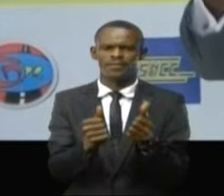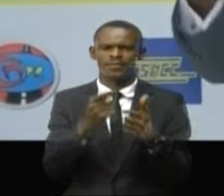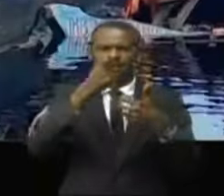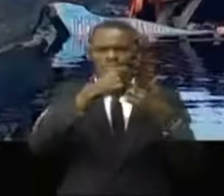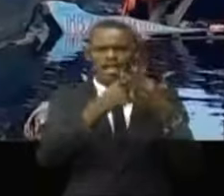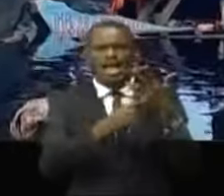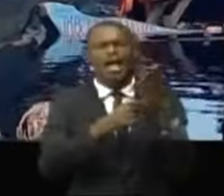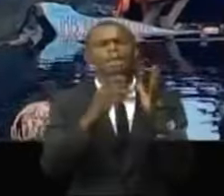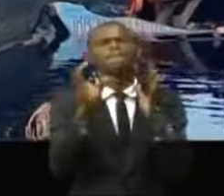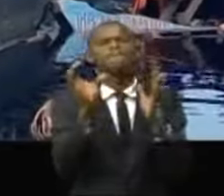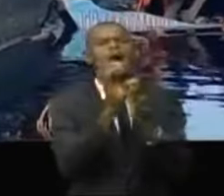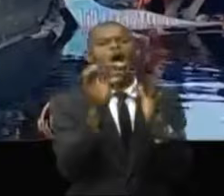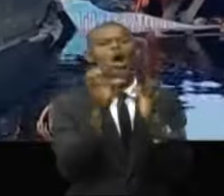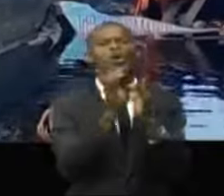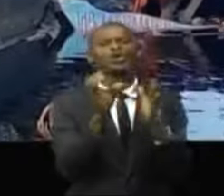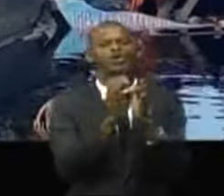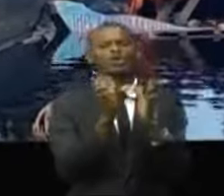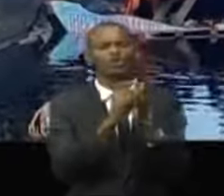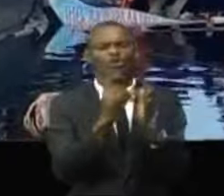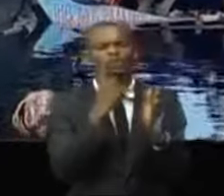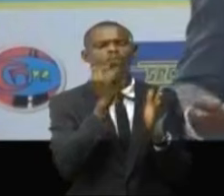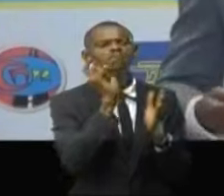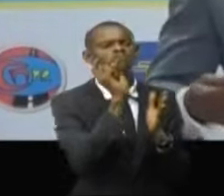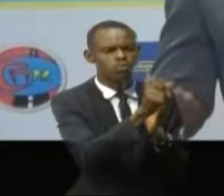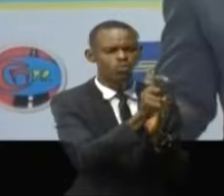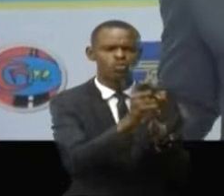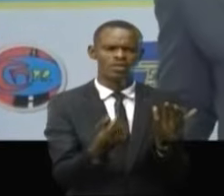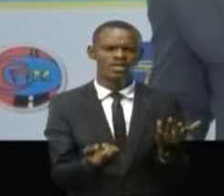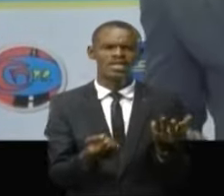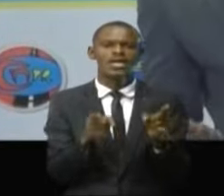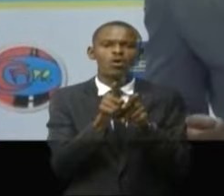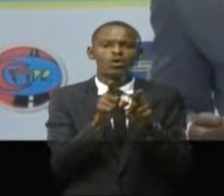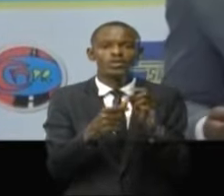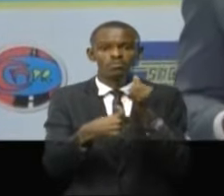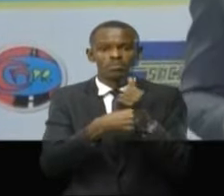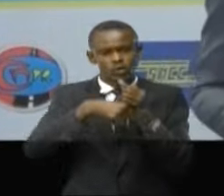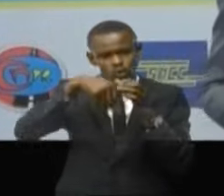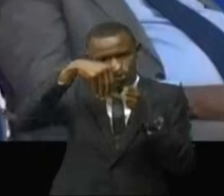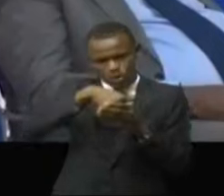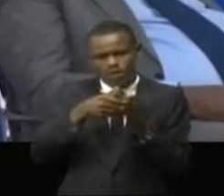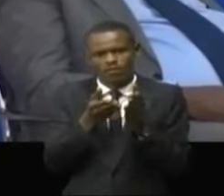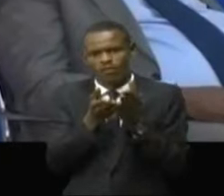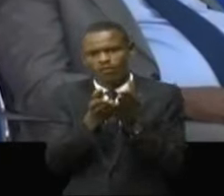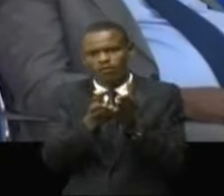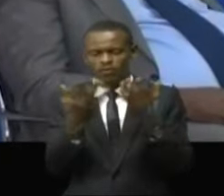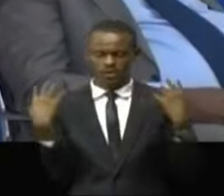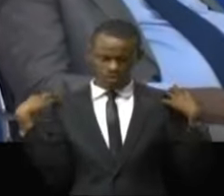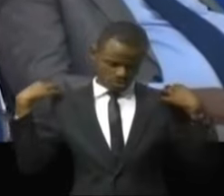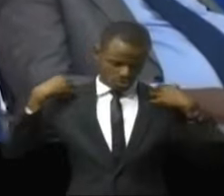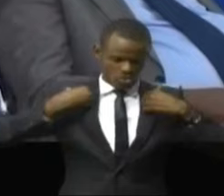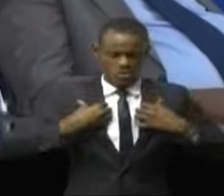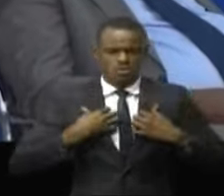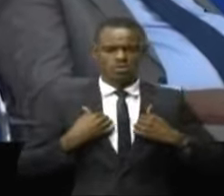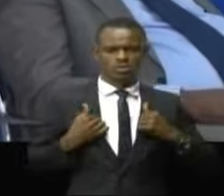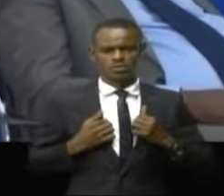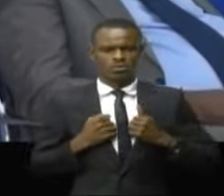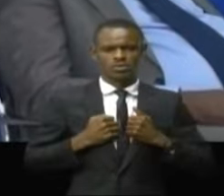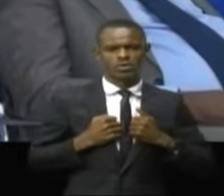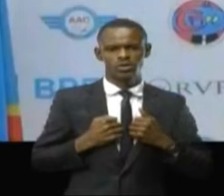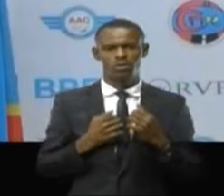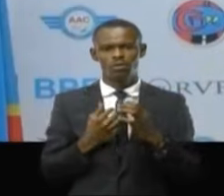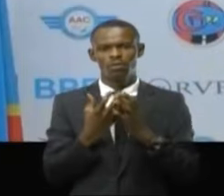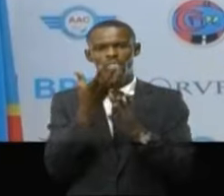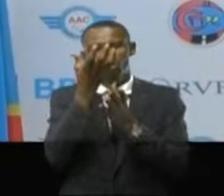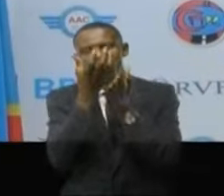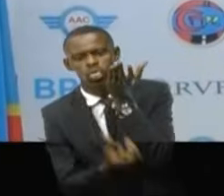doter le bateau-là de gilets de sauvetage. Bon, il faut en parler parce que nous sommes dans la navigation. Il ne s'agit pas d'un acharnement contre